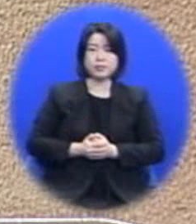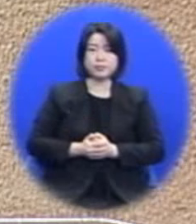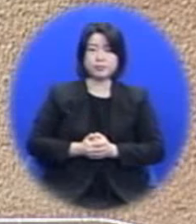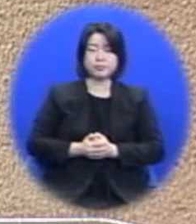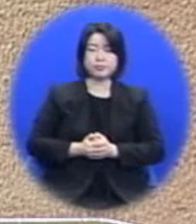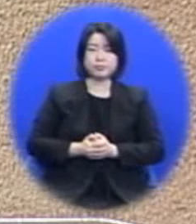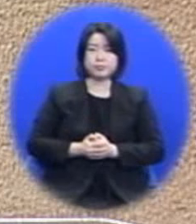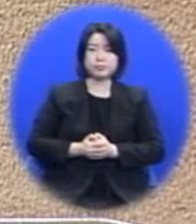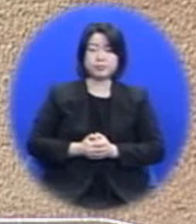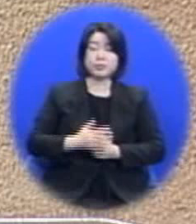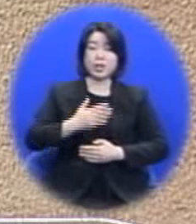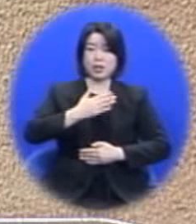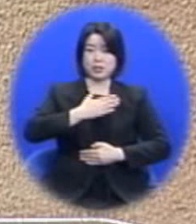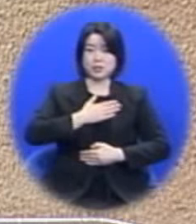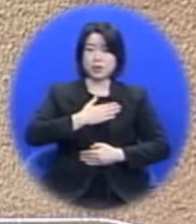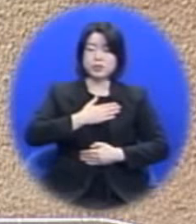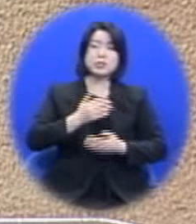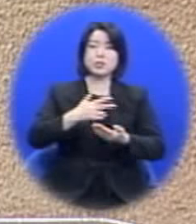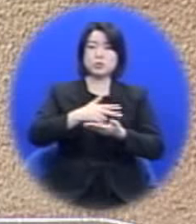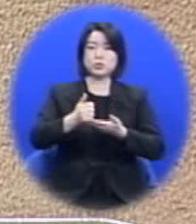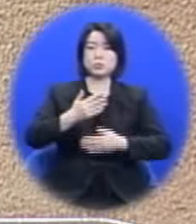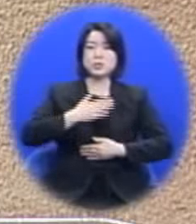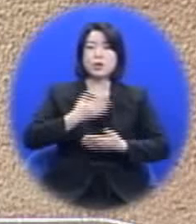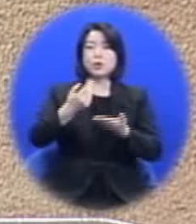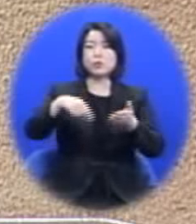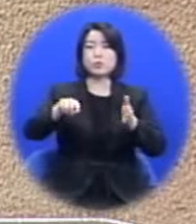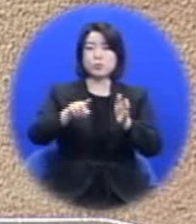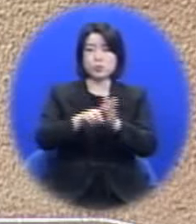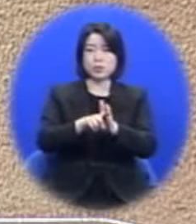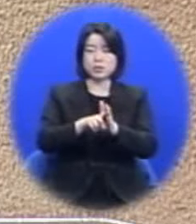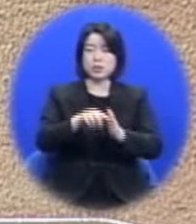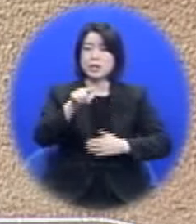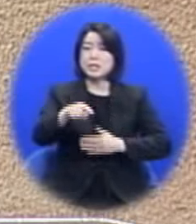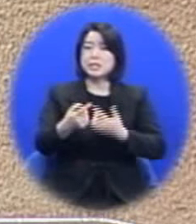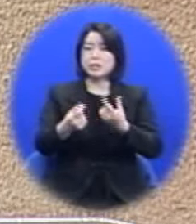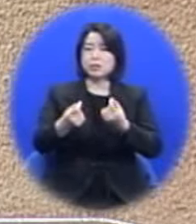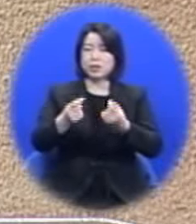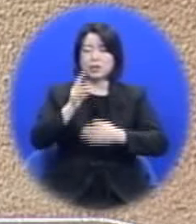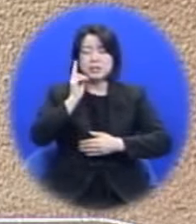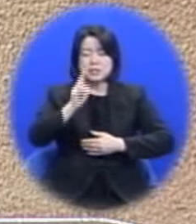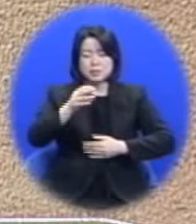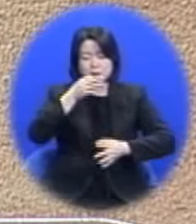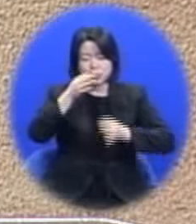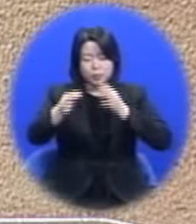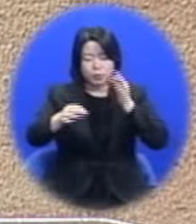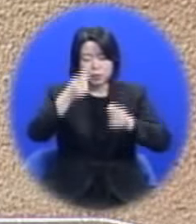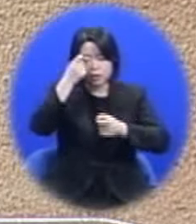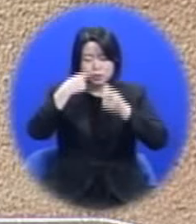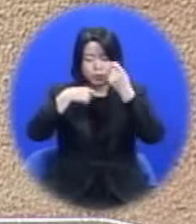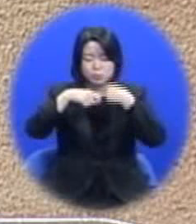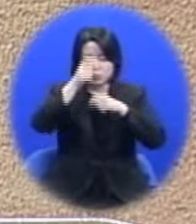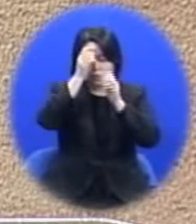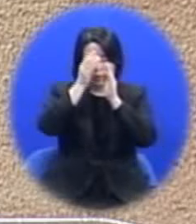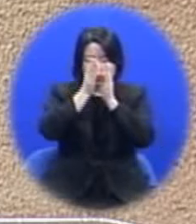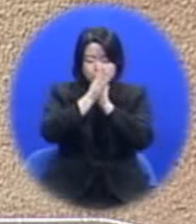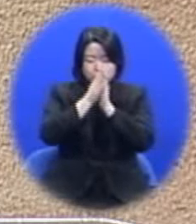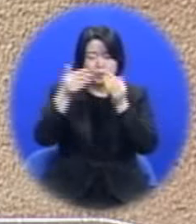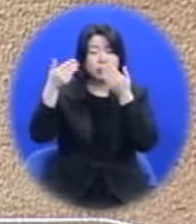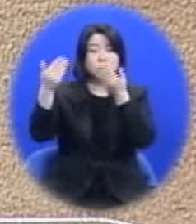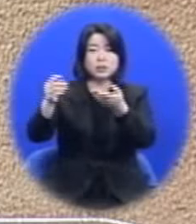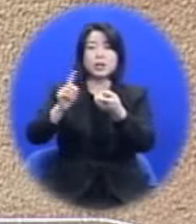거거든요. 저는 주님이 저를 위해서 그렇게 심한 통곡과 눈물의 기도를 드렸다는 것을 히브리서를